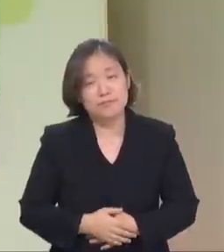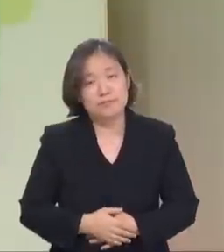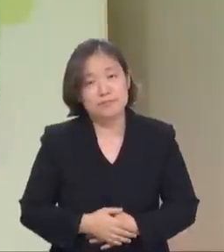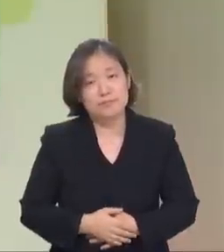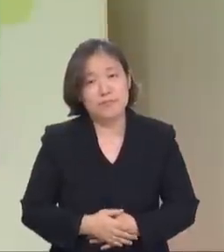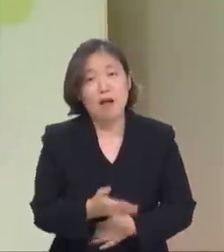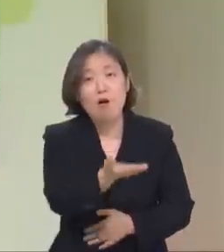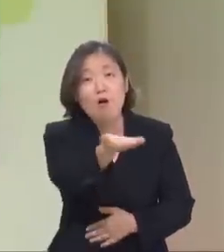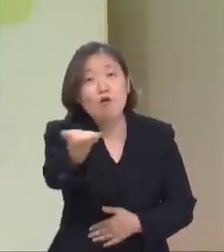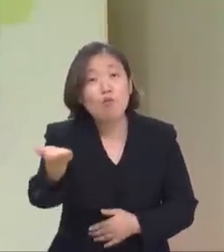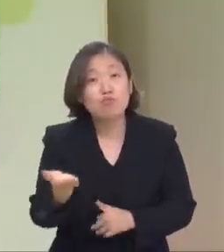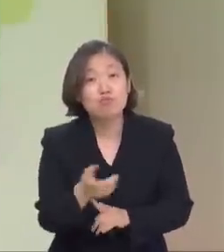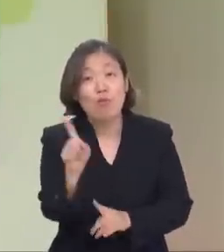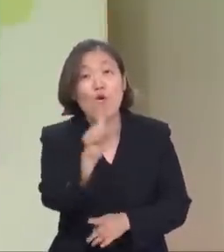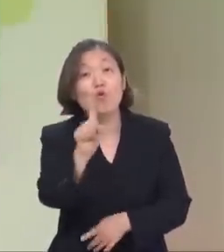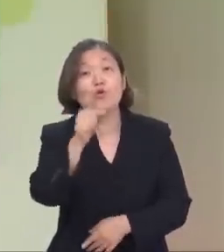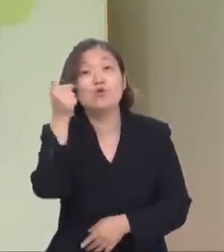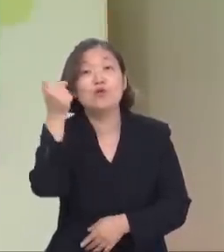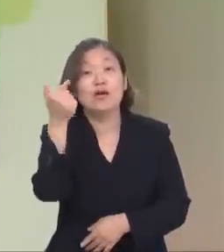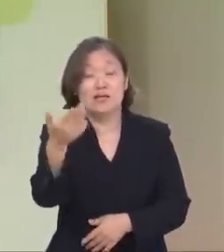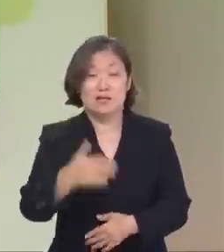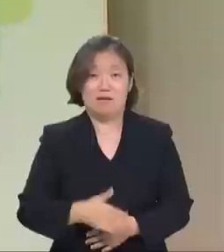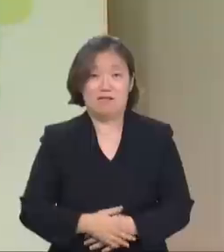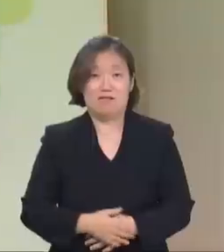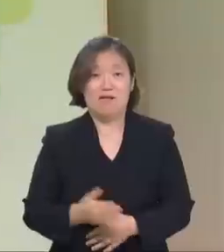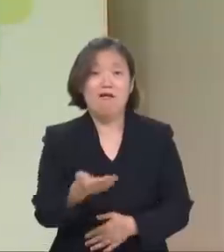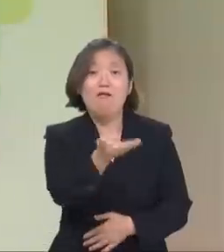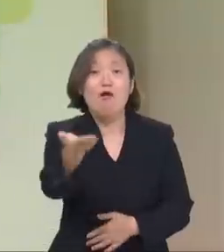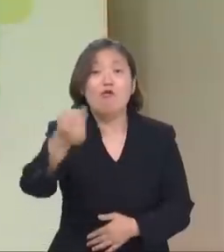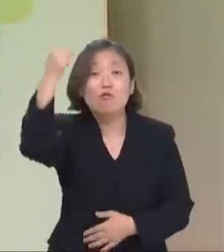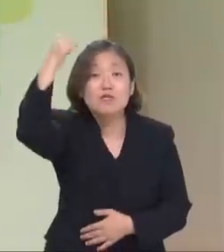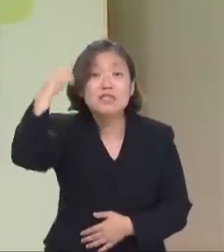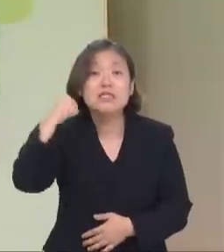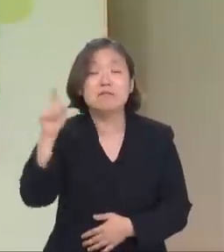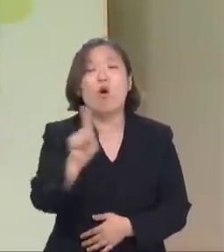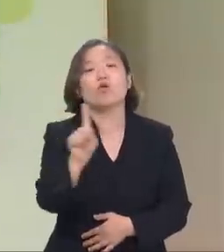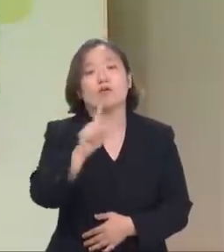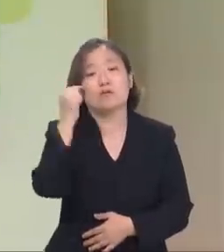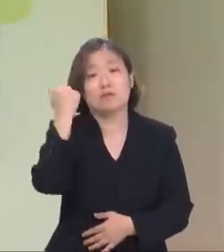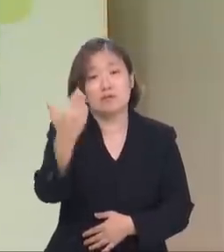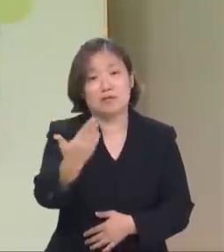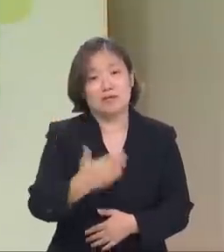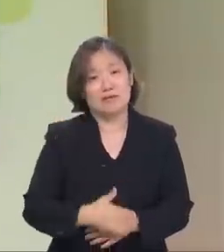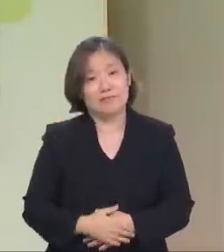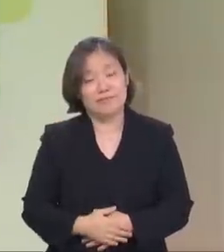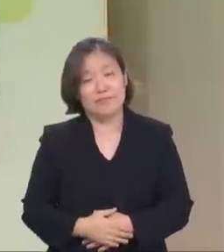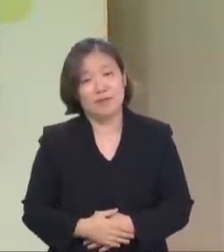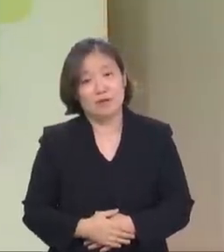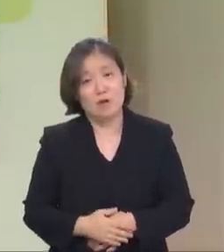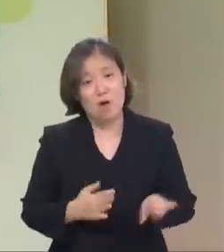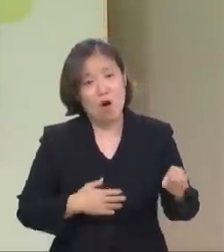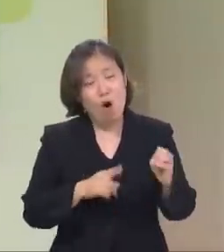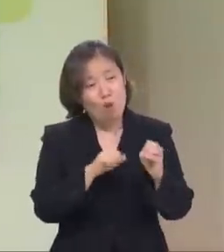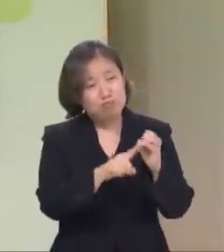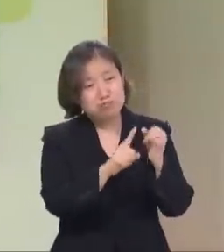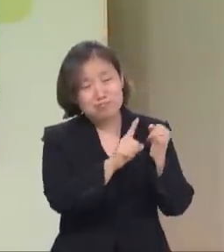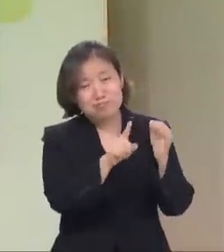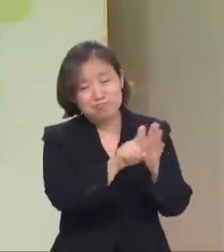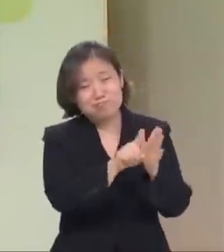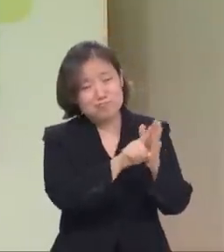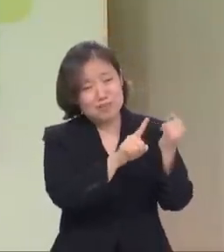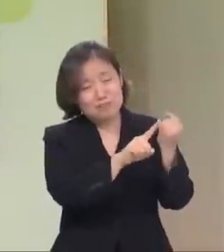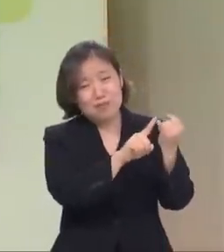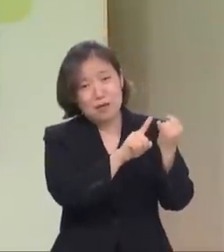여러분은 어떨 것 같습니까 여러분들의 감정은 그 불자님이 그 소리를 듣는